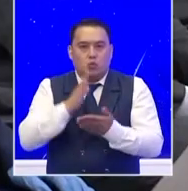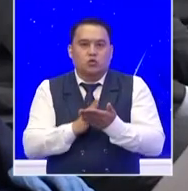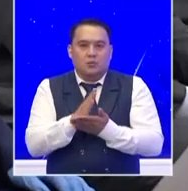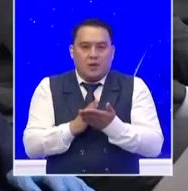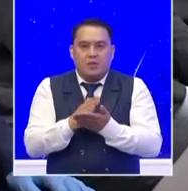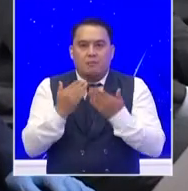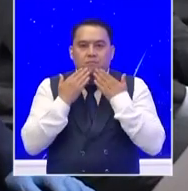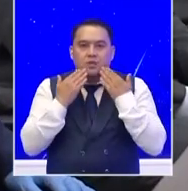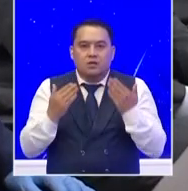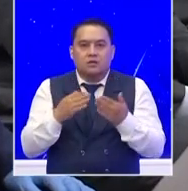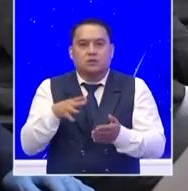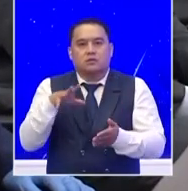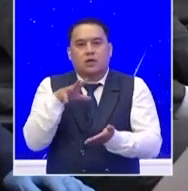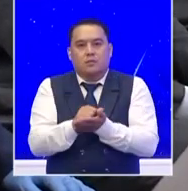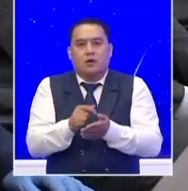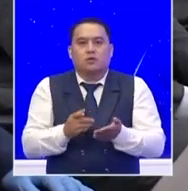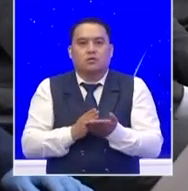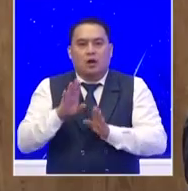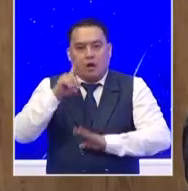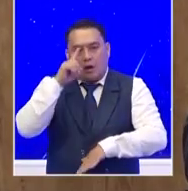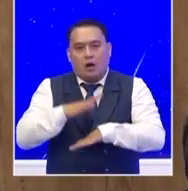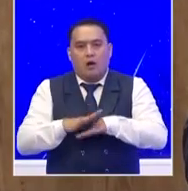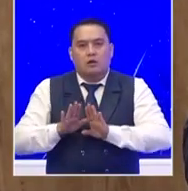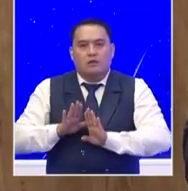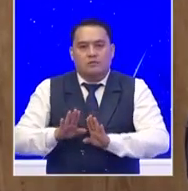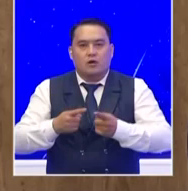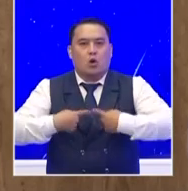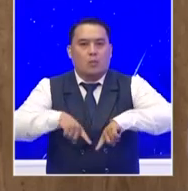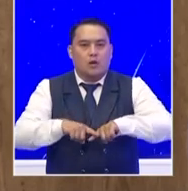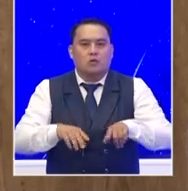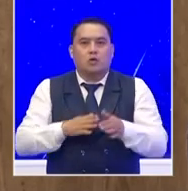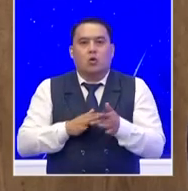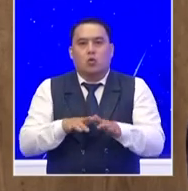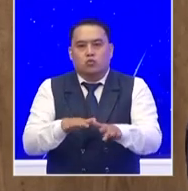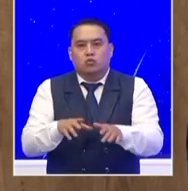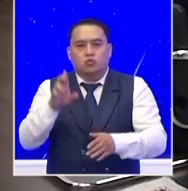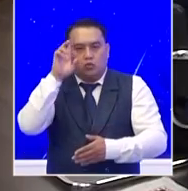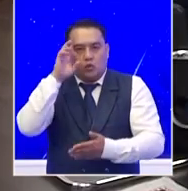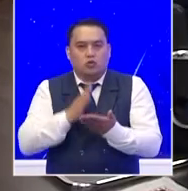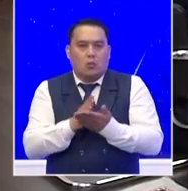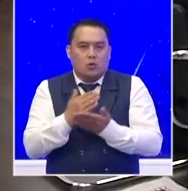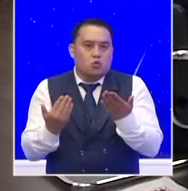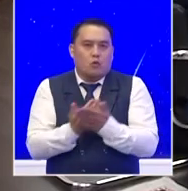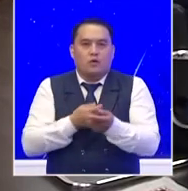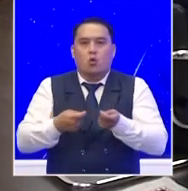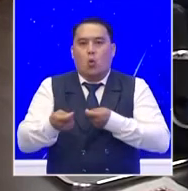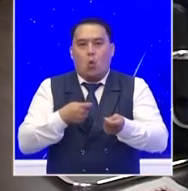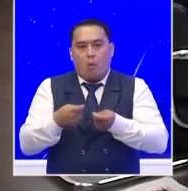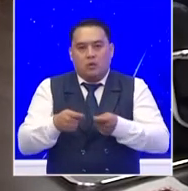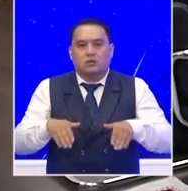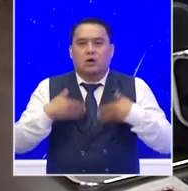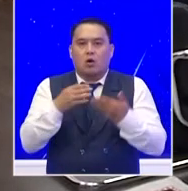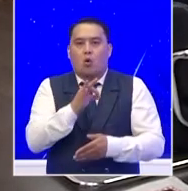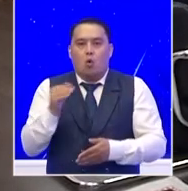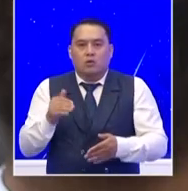службы. Последняя занимаемая должность – заместитель руководителя департамента по делам государственной службы. Нового руководителя коллективу